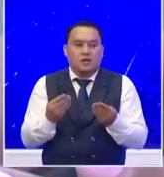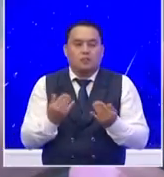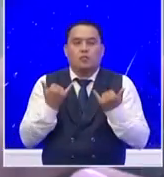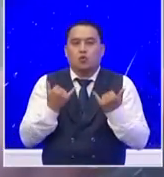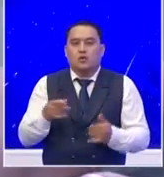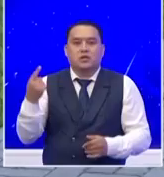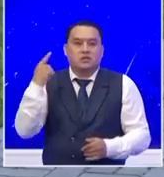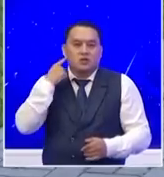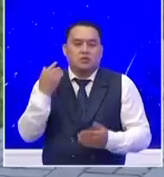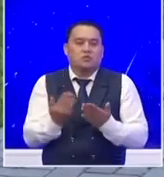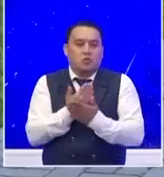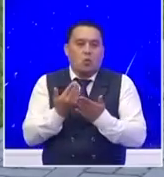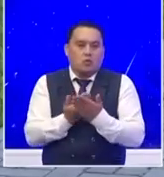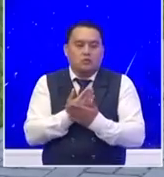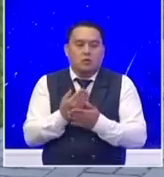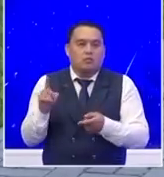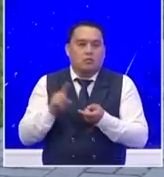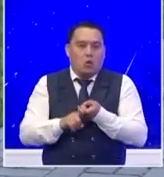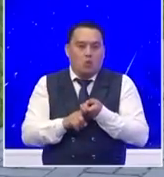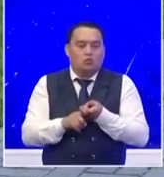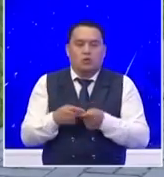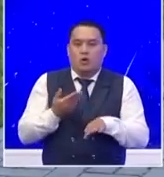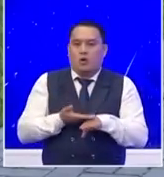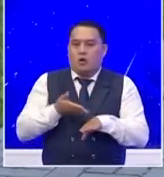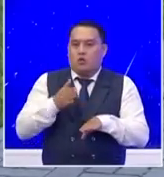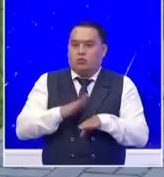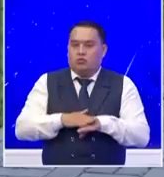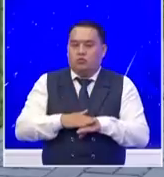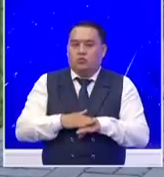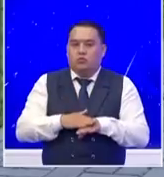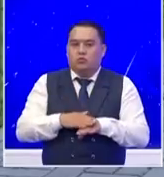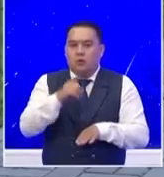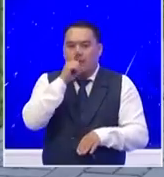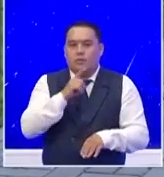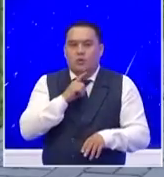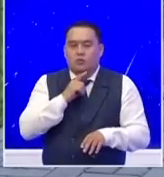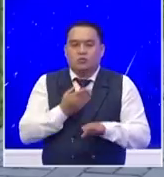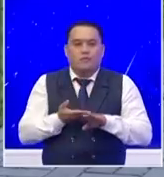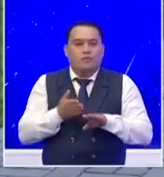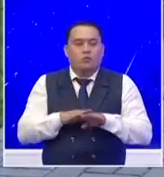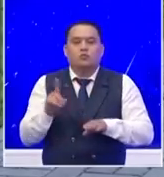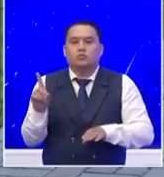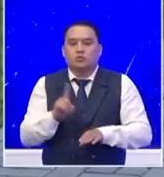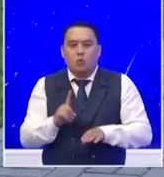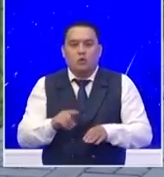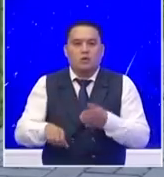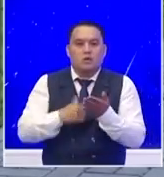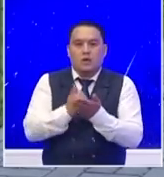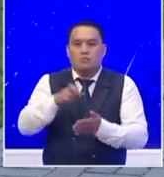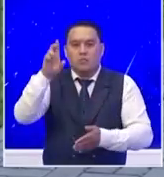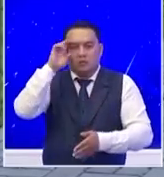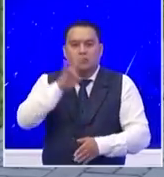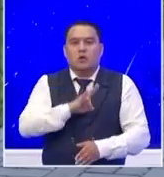естіп отырған жаңалығымыз барлығымызға бір ауыр соққы болып тиді. Және де осы індетті елбасымыз тек